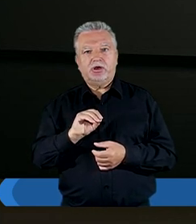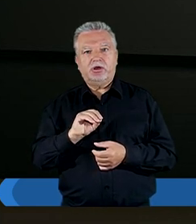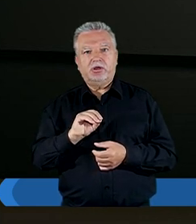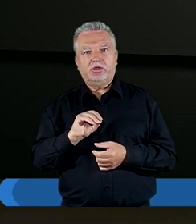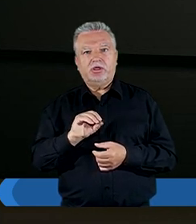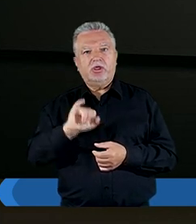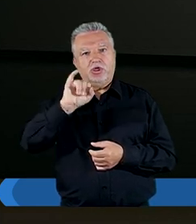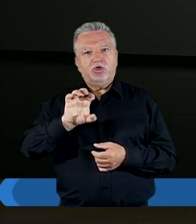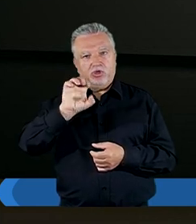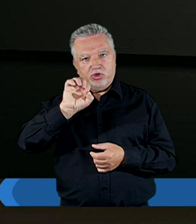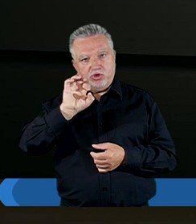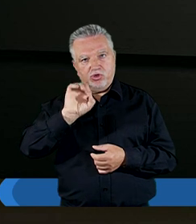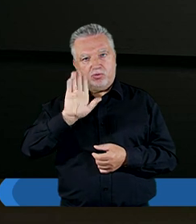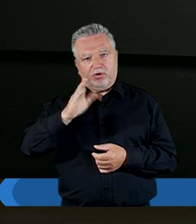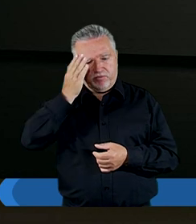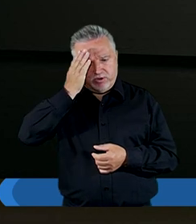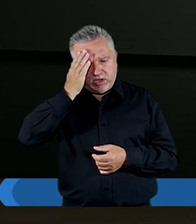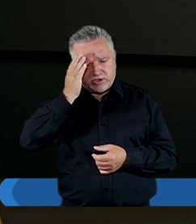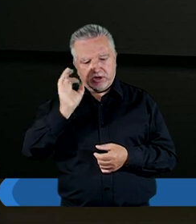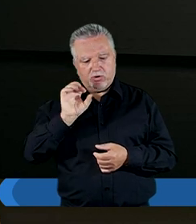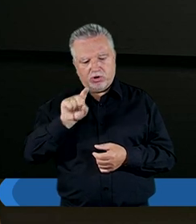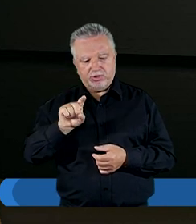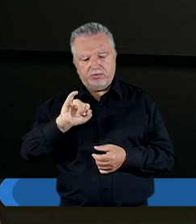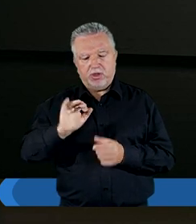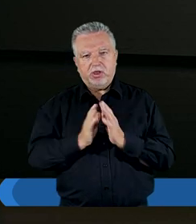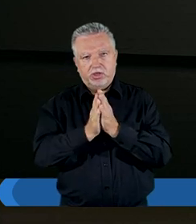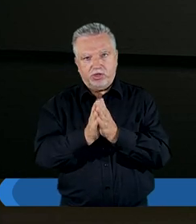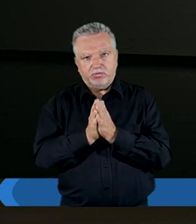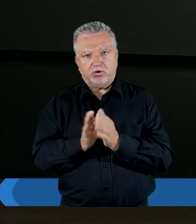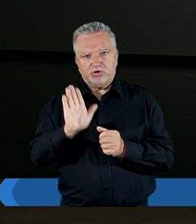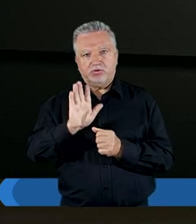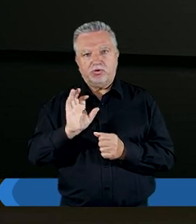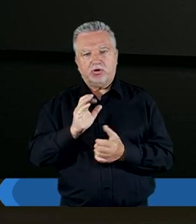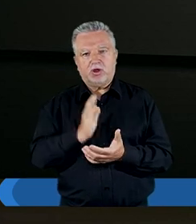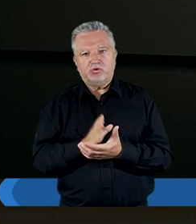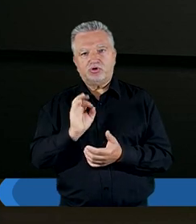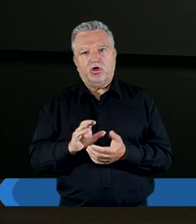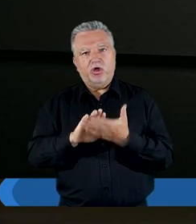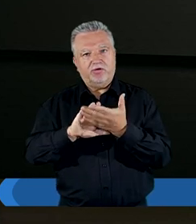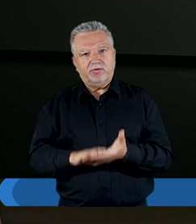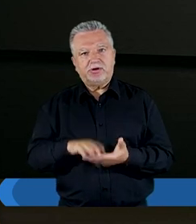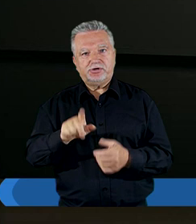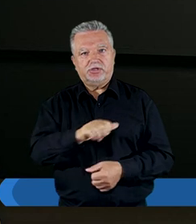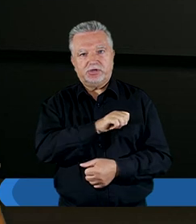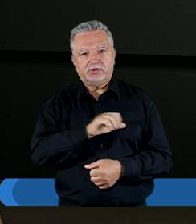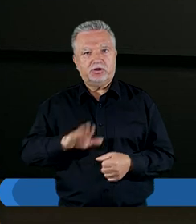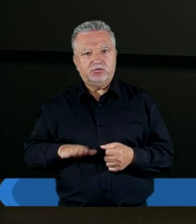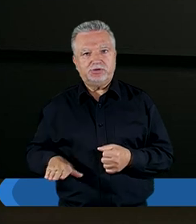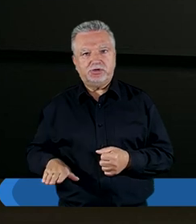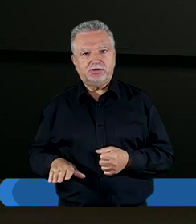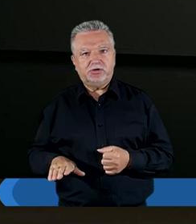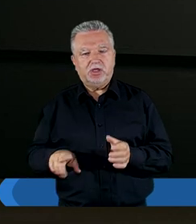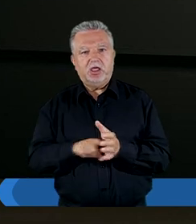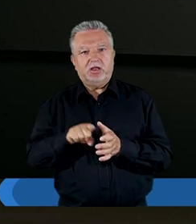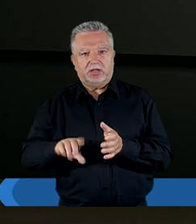najmniejszego pojęcia. Wiedział i dlatego prosił Boga już o wybaczenie grzechów dzieci.